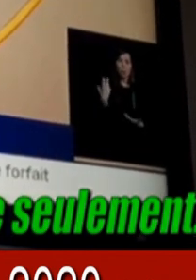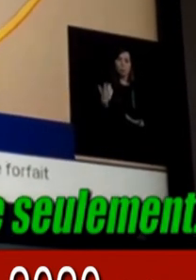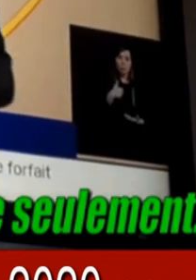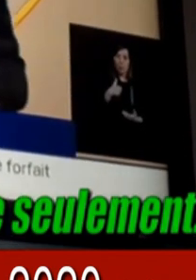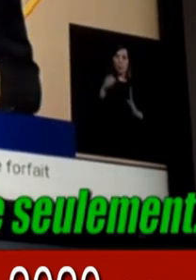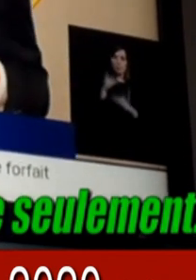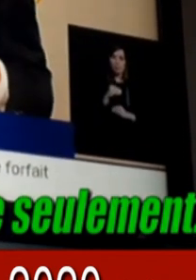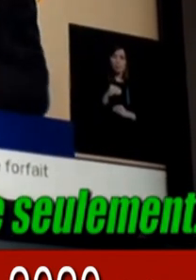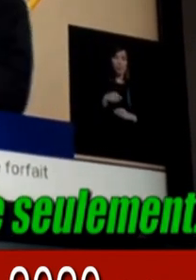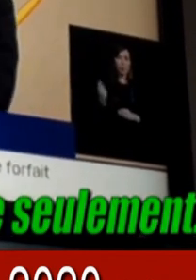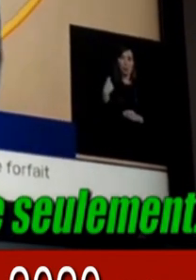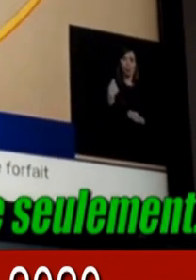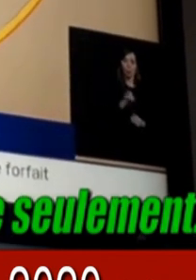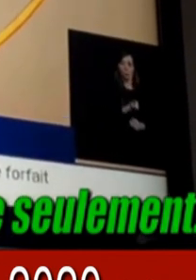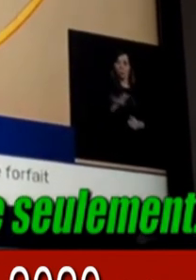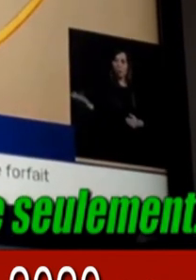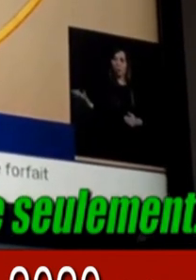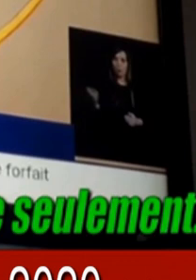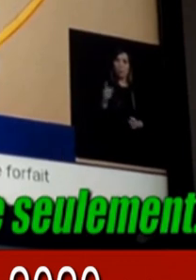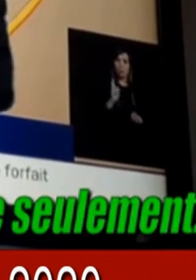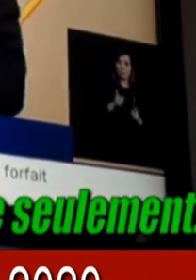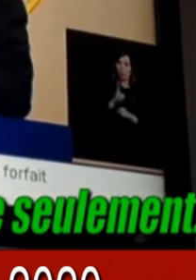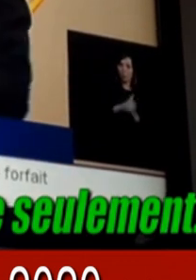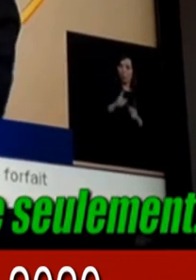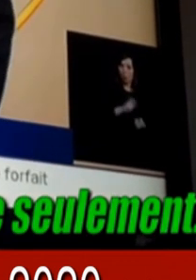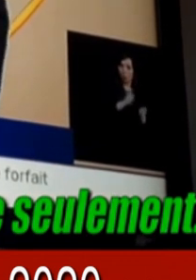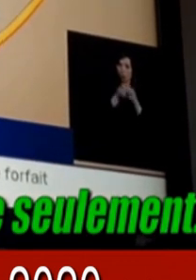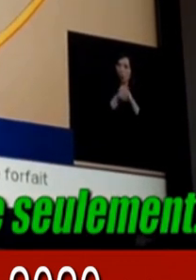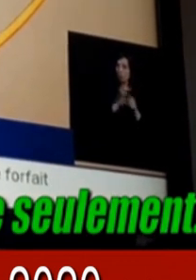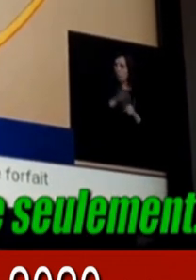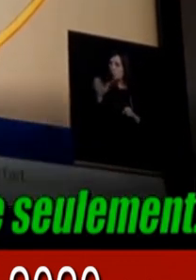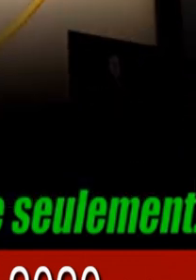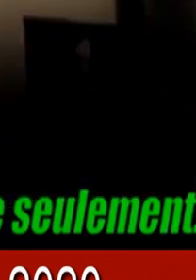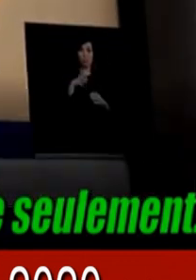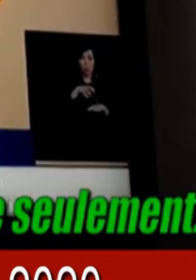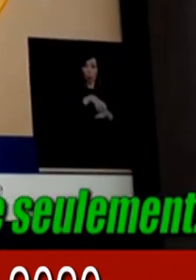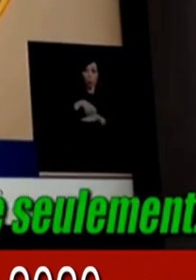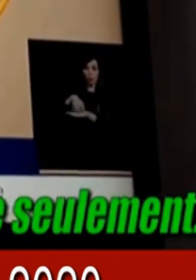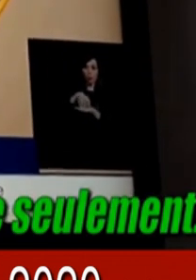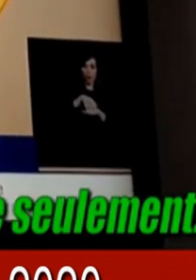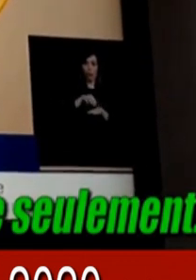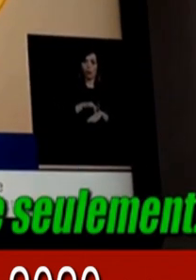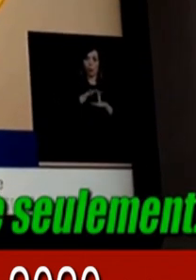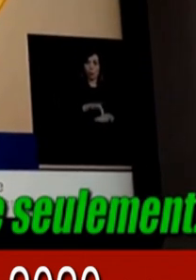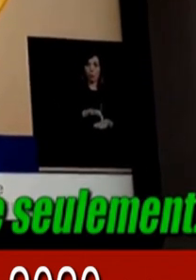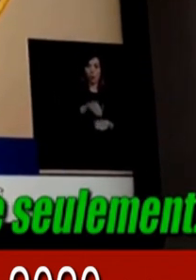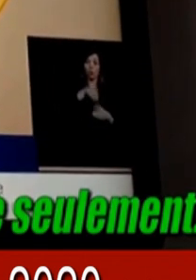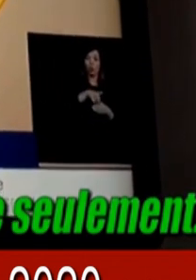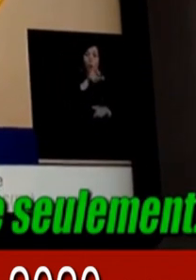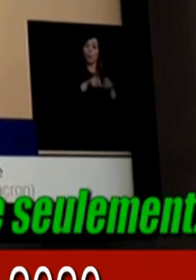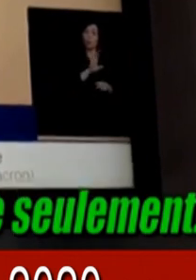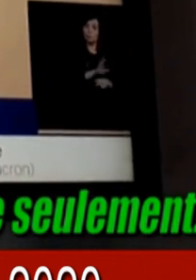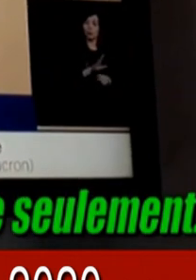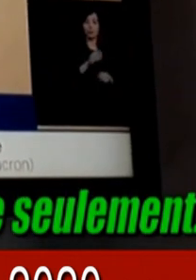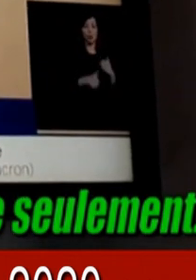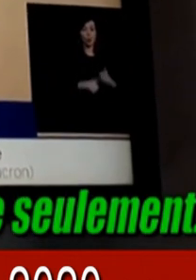Et on en a 10 comme ça. Et selon qu'on change parfois de département, on a évidemment un numéro qui est différent de l'ensemble des acteurs locaux du handicap pour